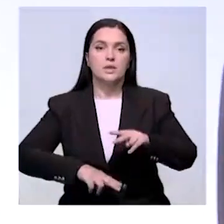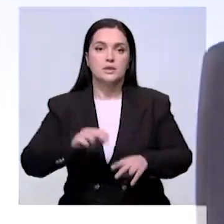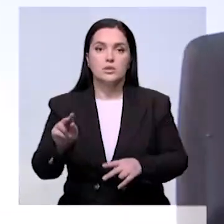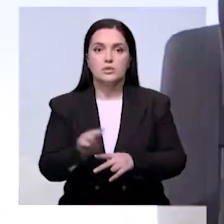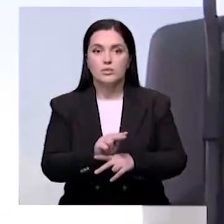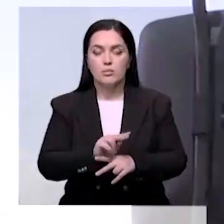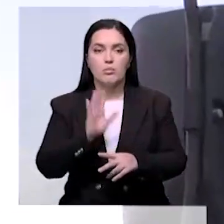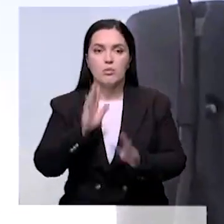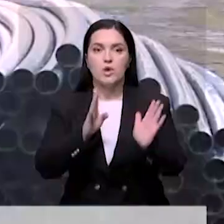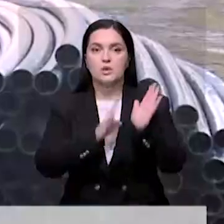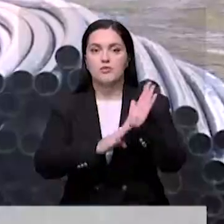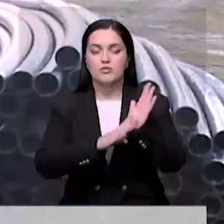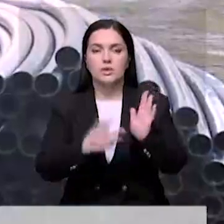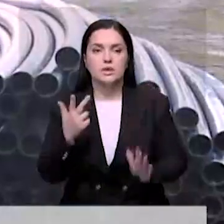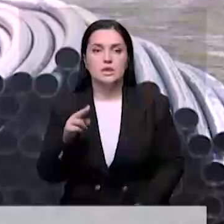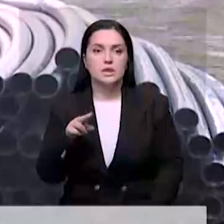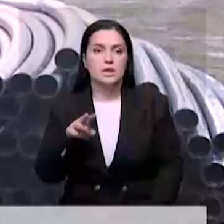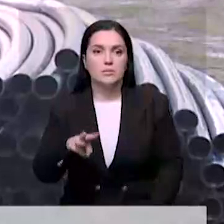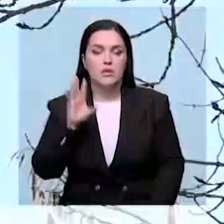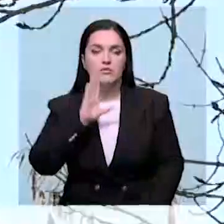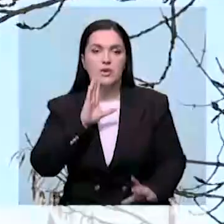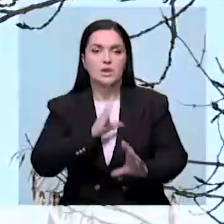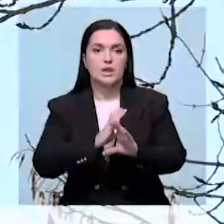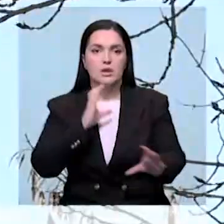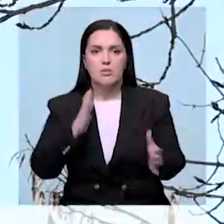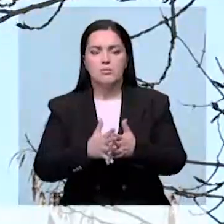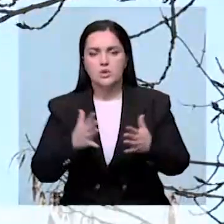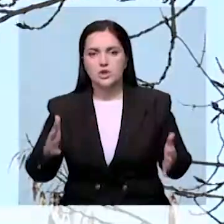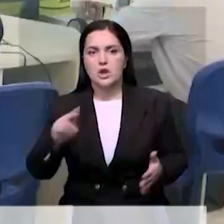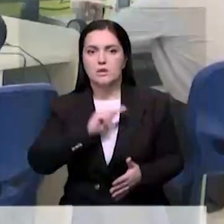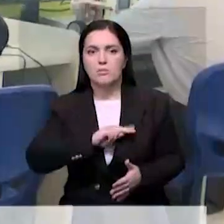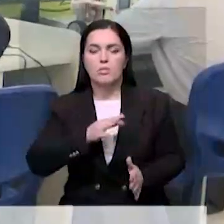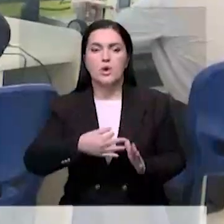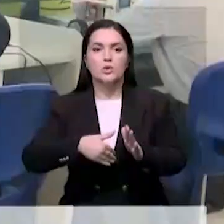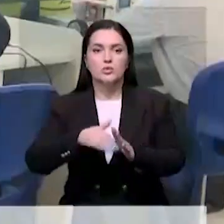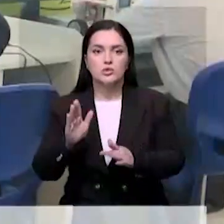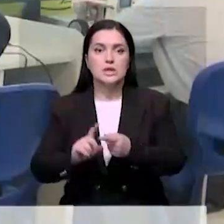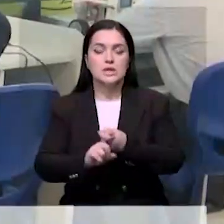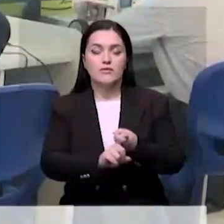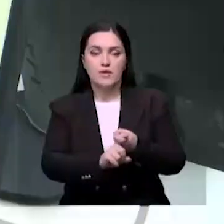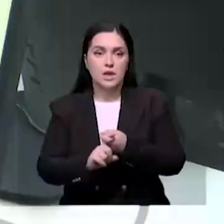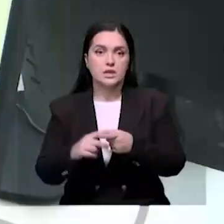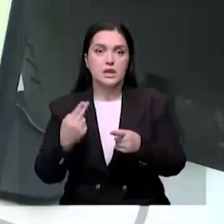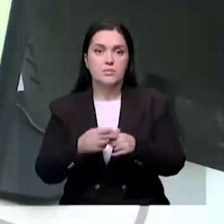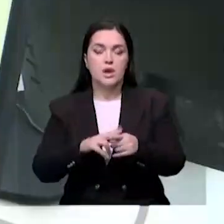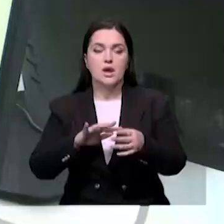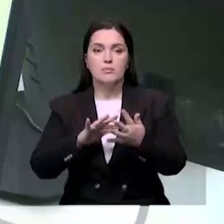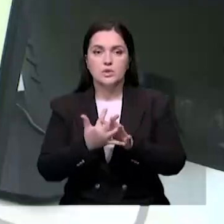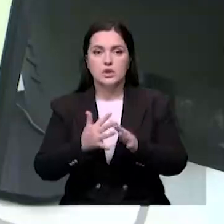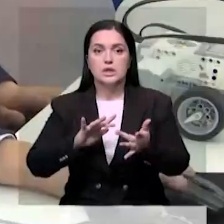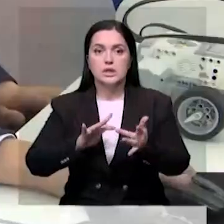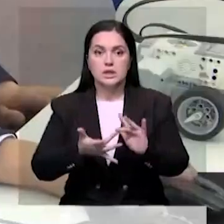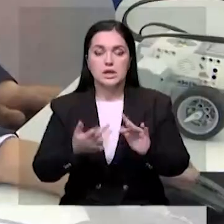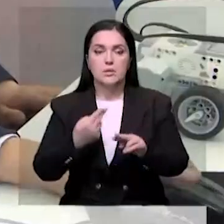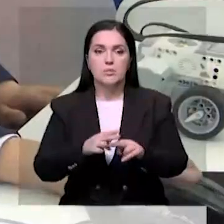в селах более 93 километров водопроводных сетей. Большая работа проводится и по улучшению связи и доступа поселков к интернету. В регионе